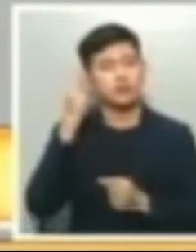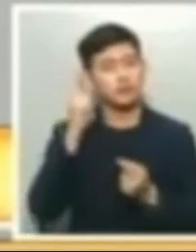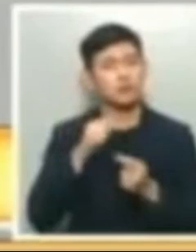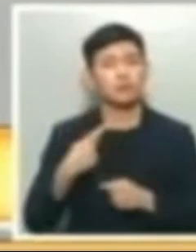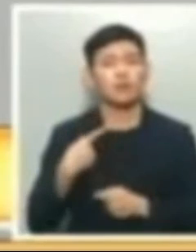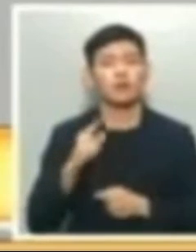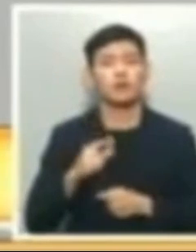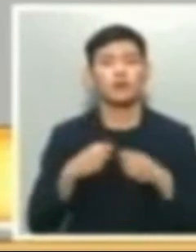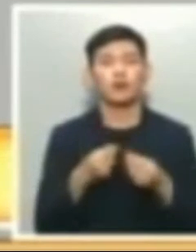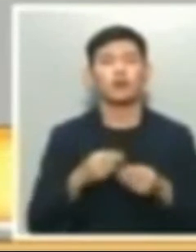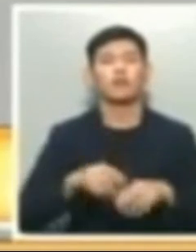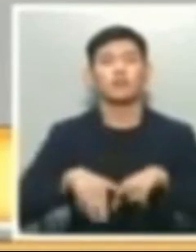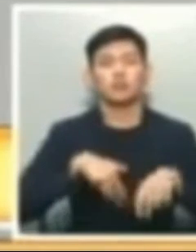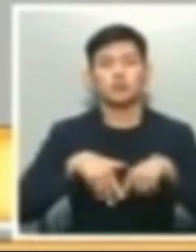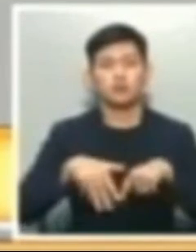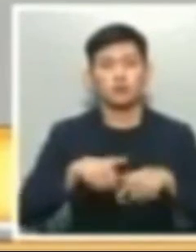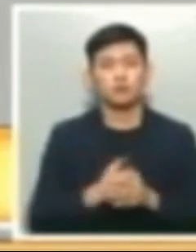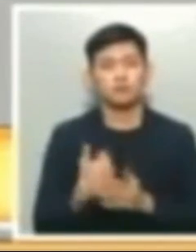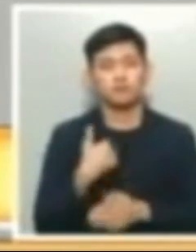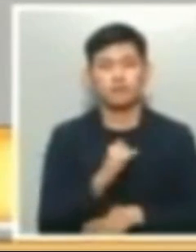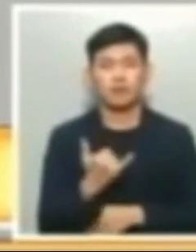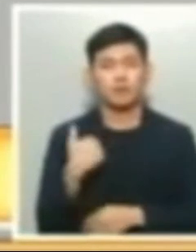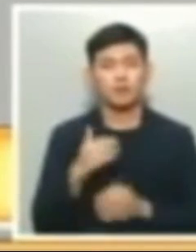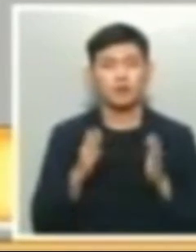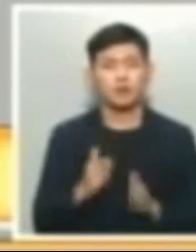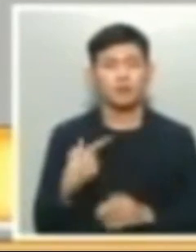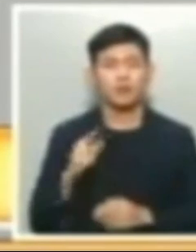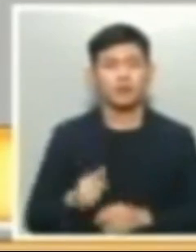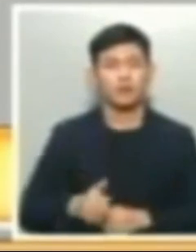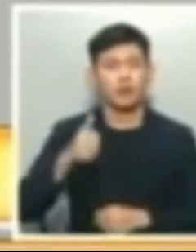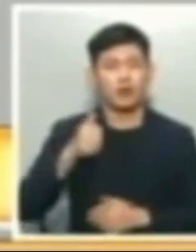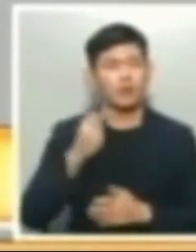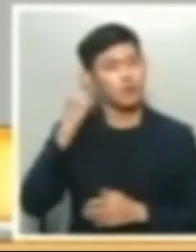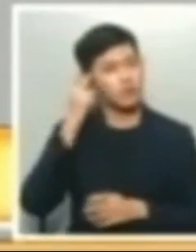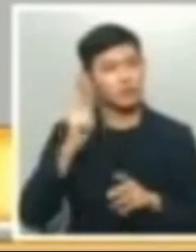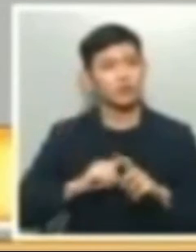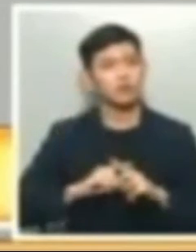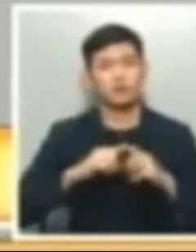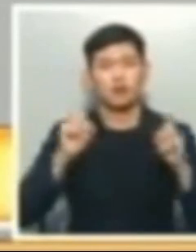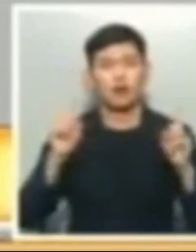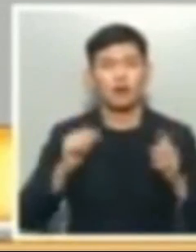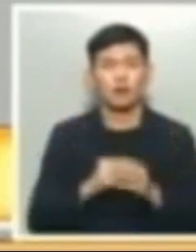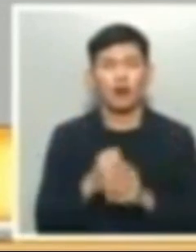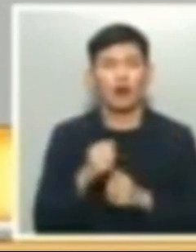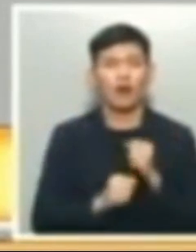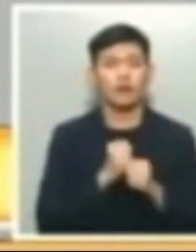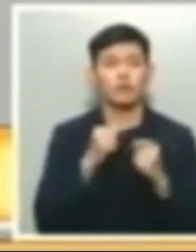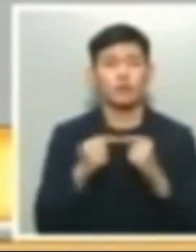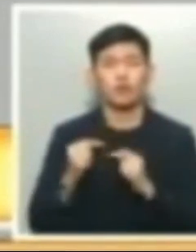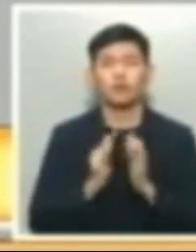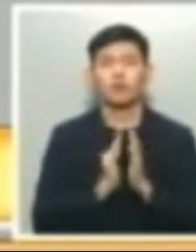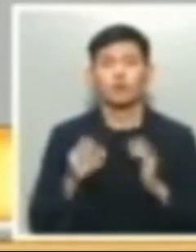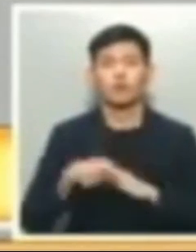นจึงอาจจะมีผู้ได้รับผลประโยชน์ผมจึงไม่เห็นด้วยกับการต่ออายุสัมปทานกราบขอบคุณท่านประธาน